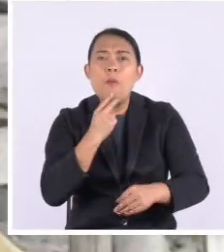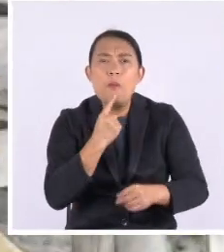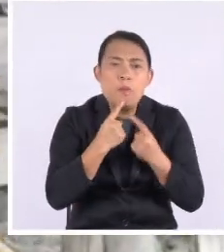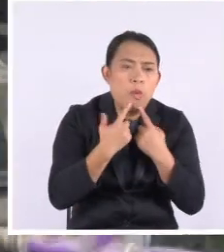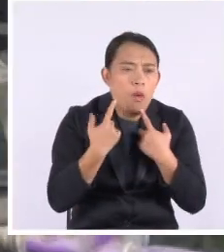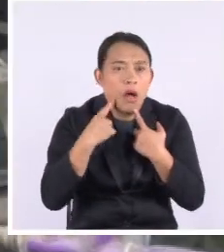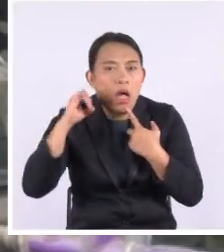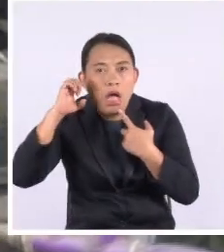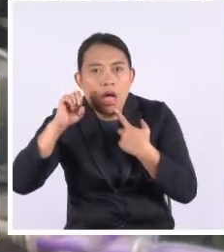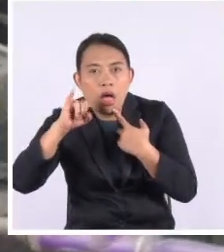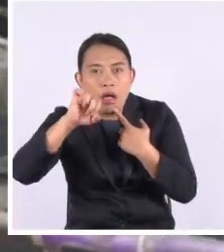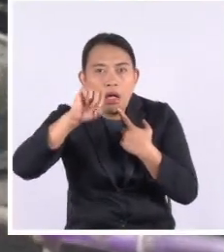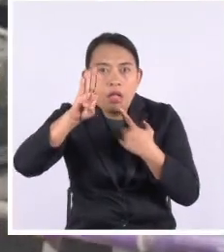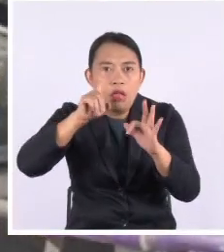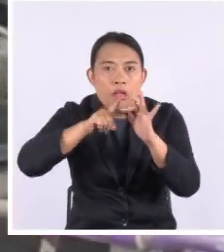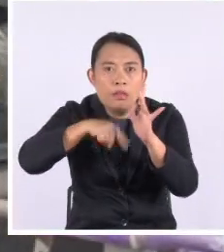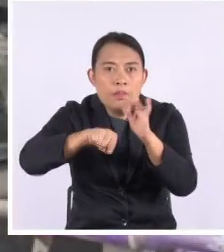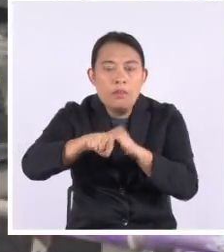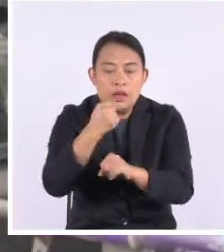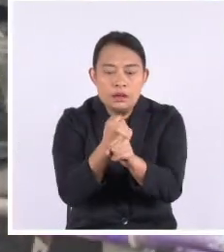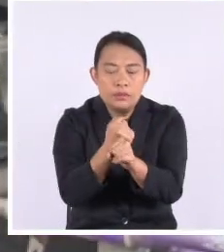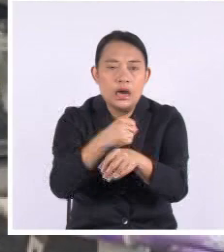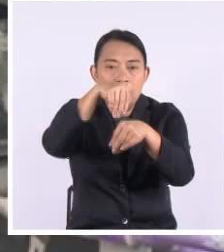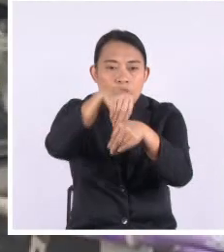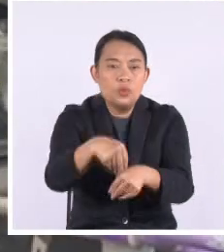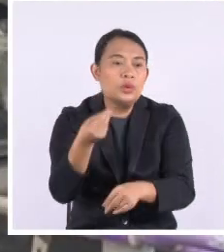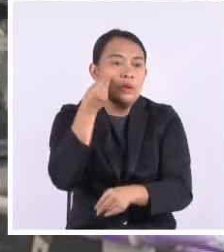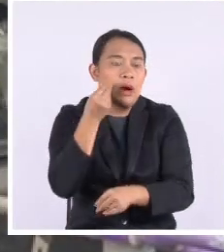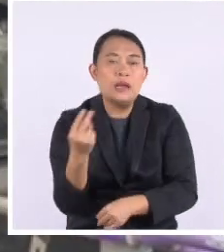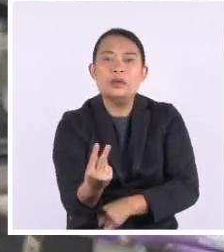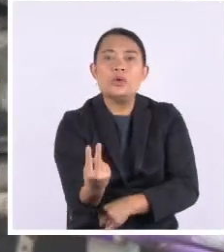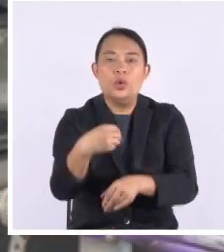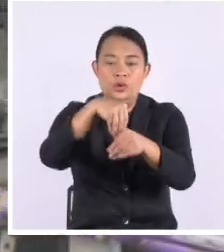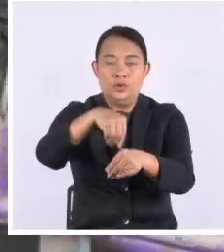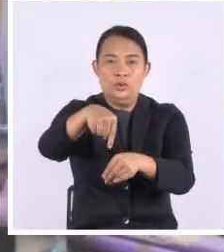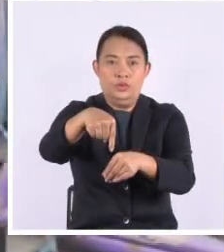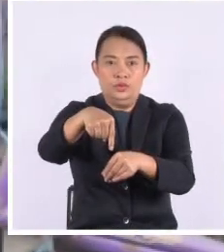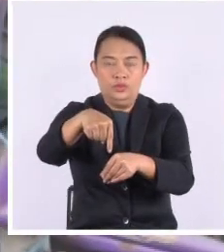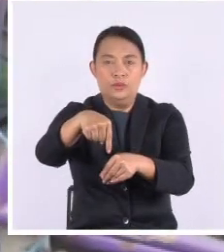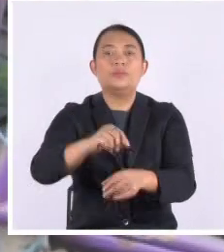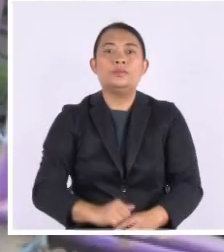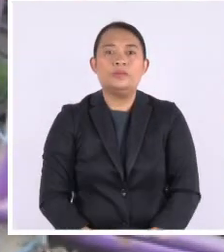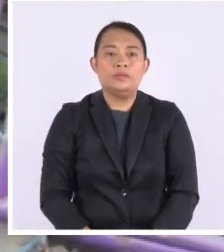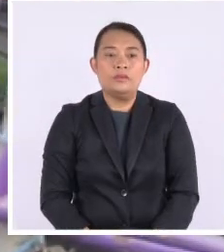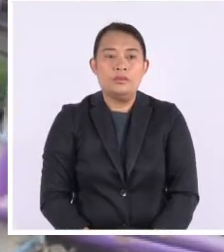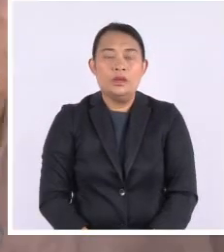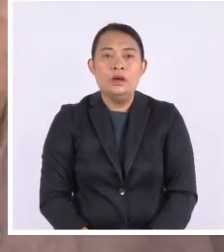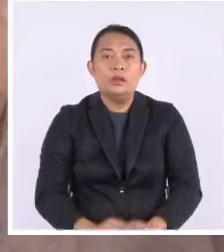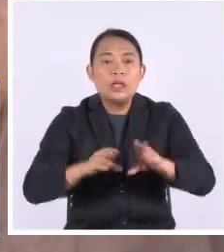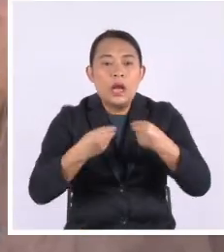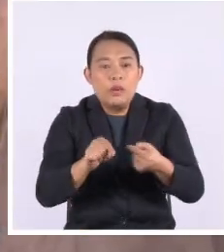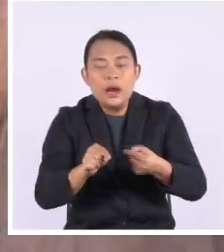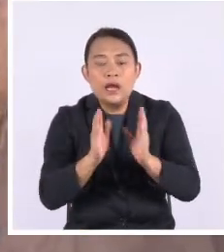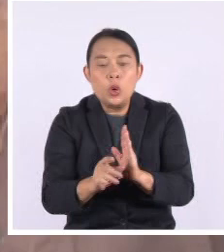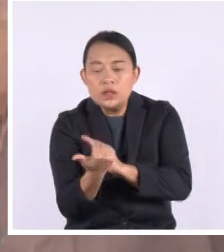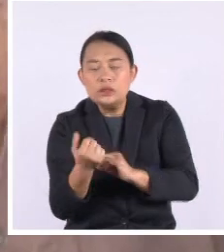ได้อดีตผู้ใหญ่บ้านก็จ้างให้มาอยู่ทำงานที่บ้านก็เหลือแต่สองตายายที่อาศัยอยู่ในเพิงพักเพียงลำพังแต่ไม่เคยสร้างความเดือดร้อนรำคาญใดๆ